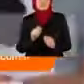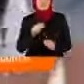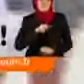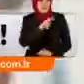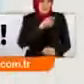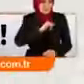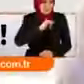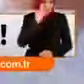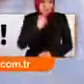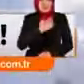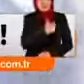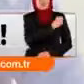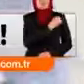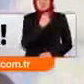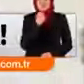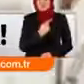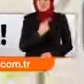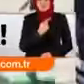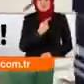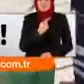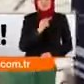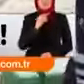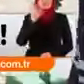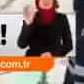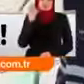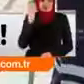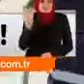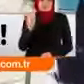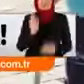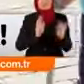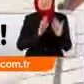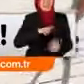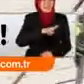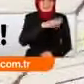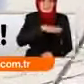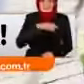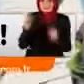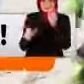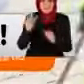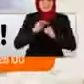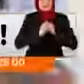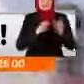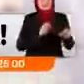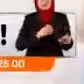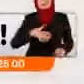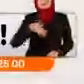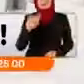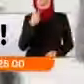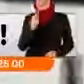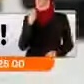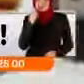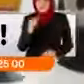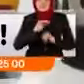istanbullarda yabancı turistler son zamanlarda taksiye bilemez hale geldi çünkü iddiaya göre bir çoktan Sizce kısa mesafe götürmüyorlar